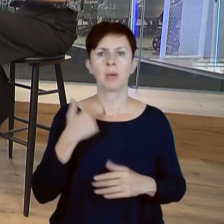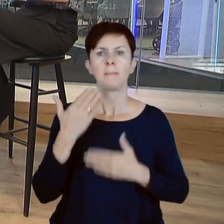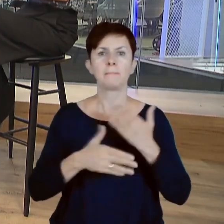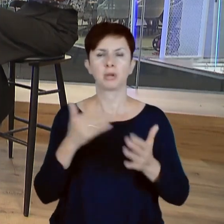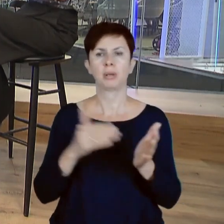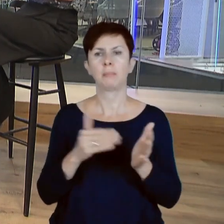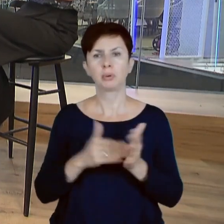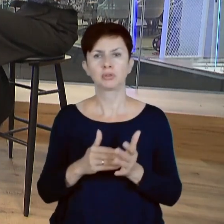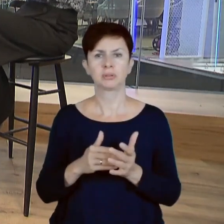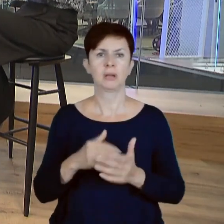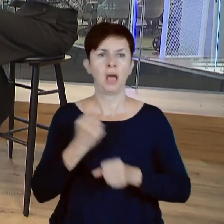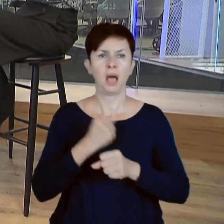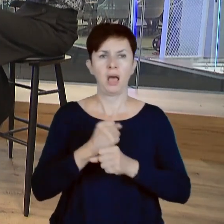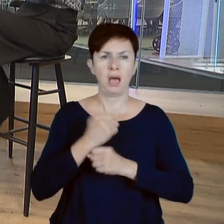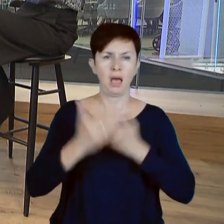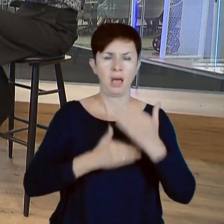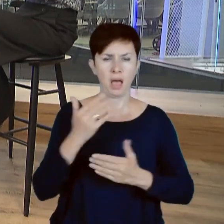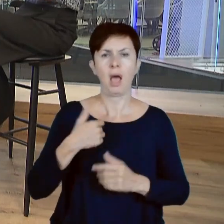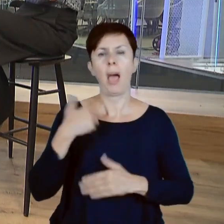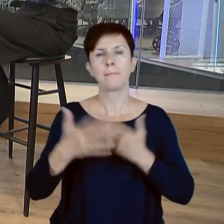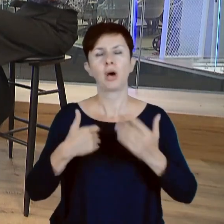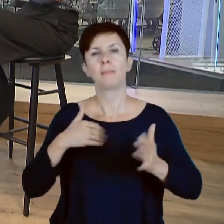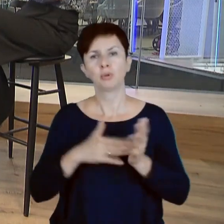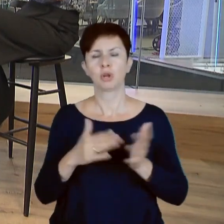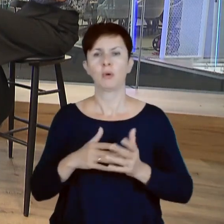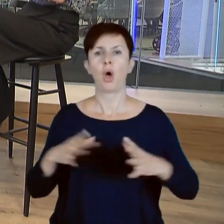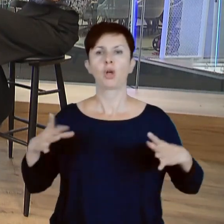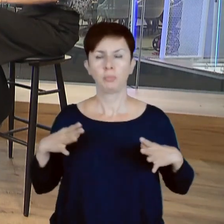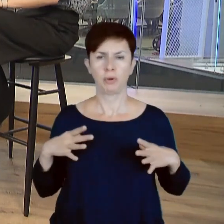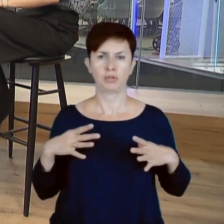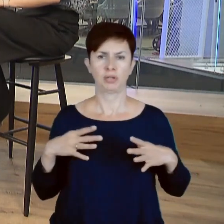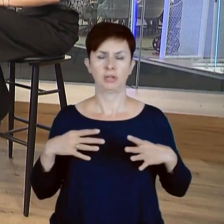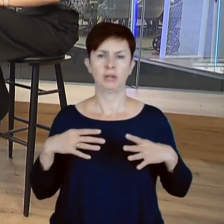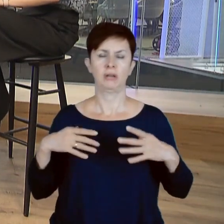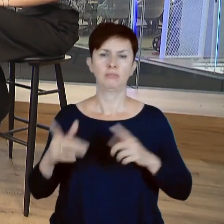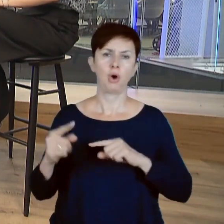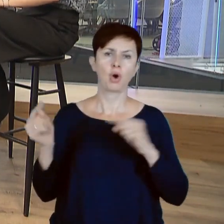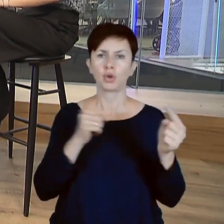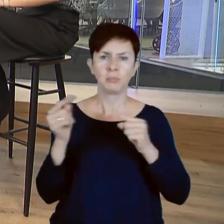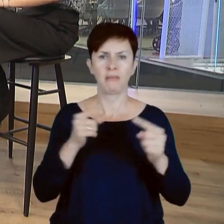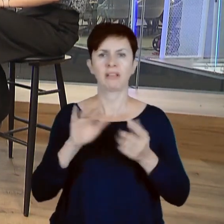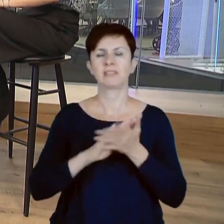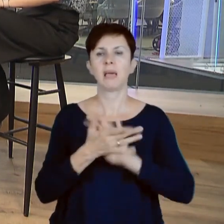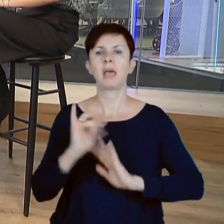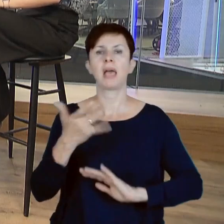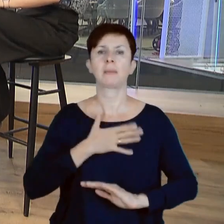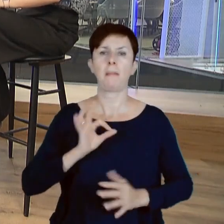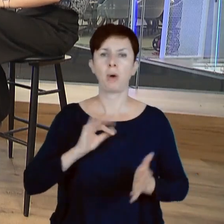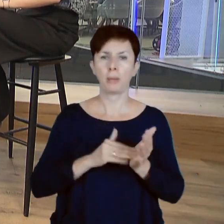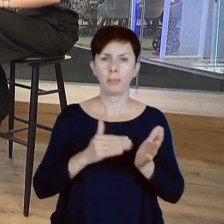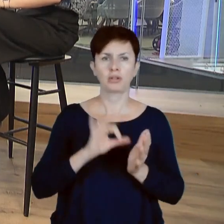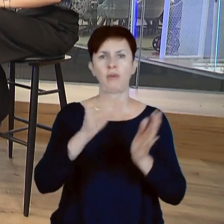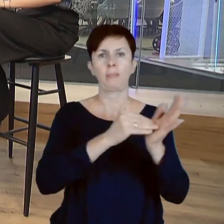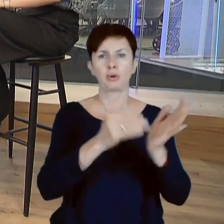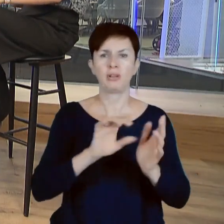to też jest sposób radzenia sobie, bycia w tym i rozmowy o tym, jakie mamy potrzeby no właśnie w tych społecznościach małych. I